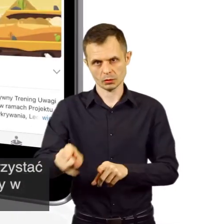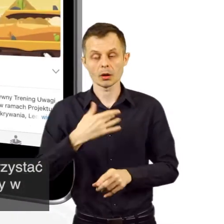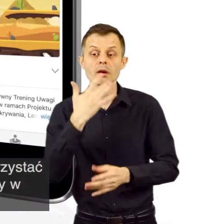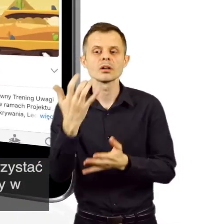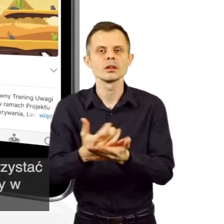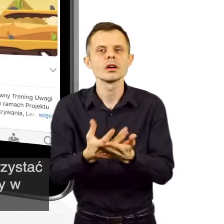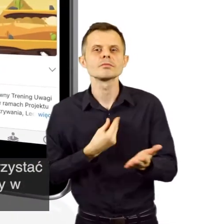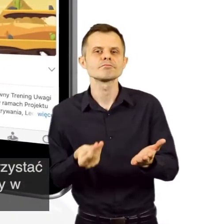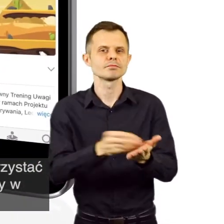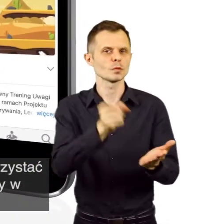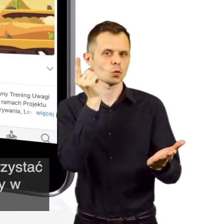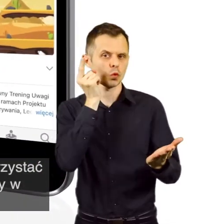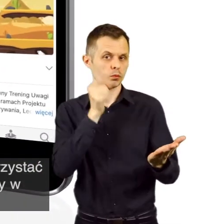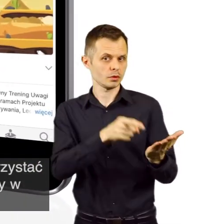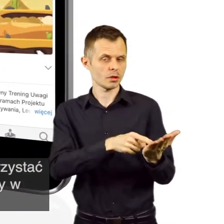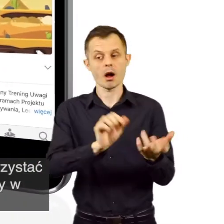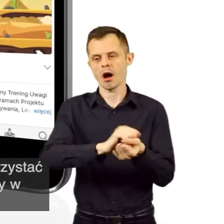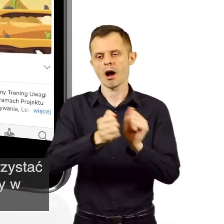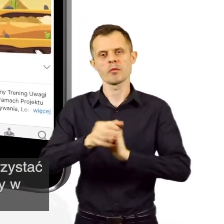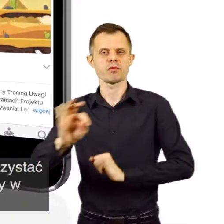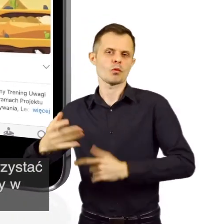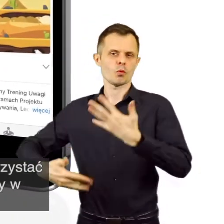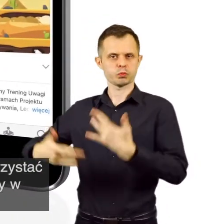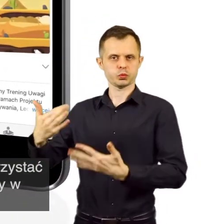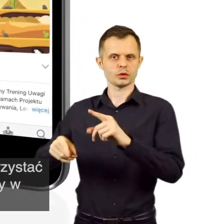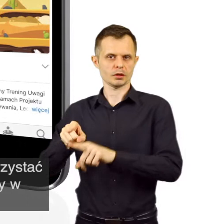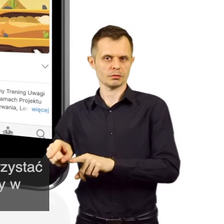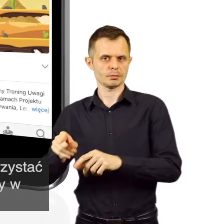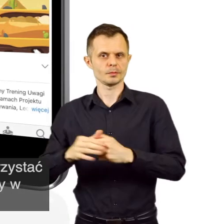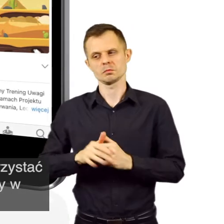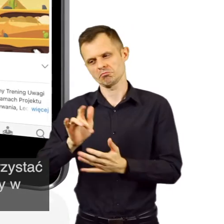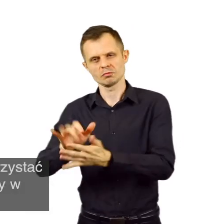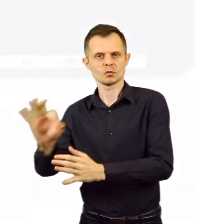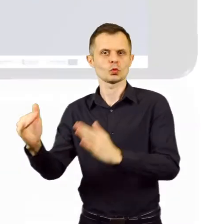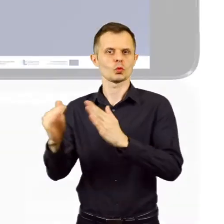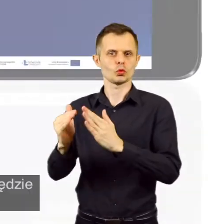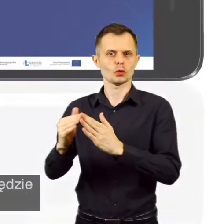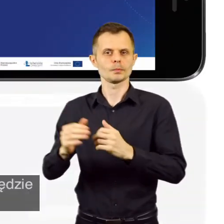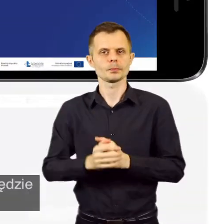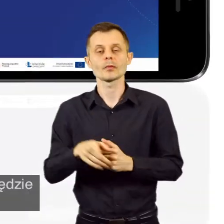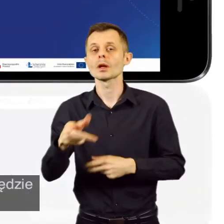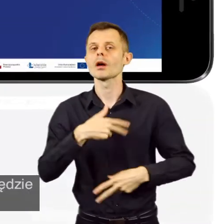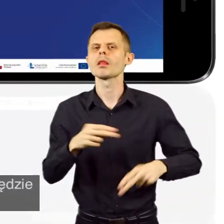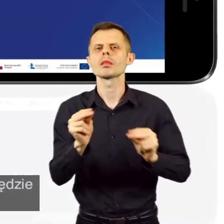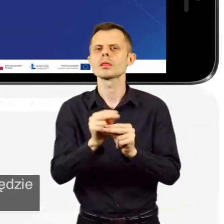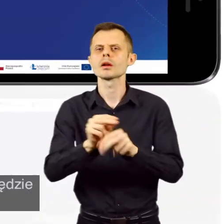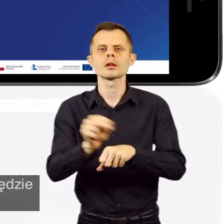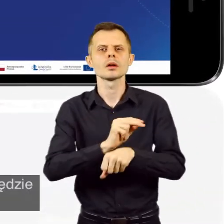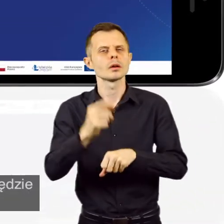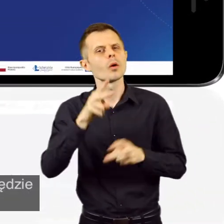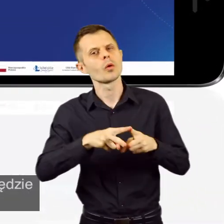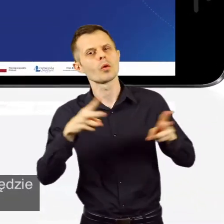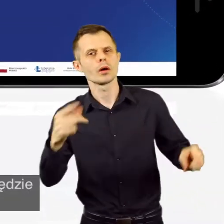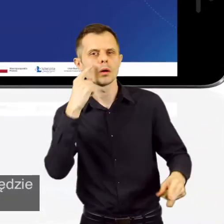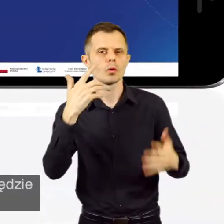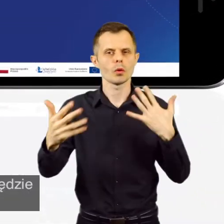z aplikacji na przykład w telefonie komórkowym czy w komputerze własnym w domu. Taka terapia powinna trwać